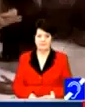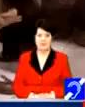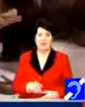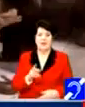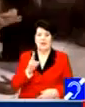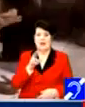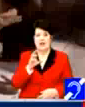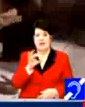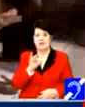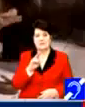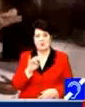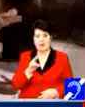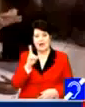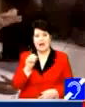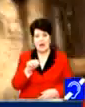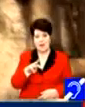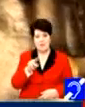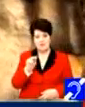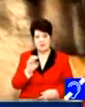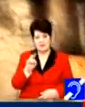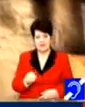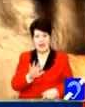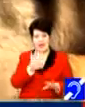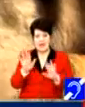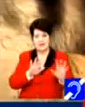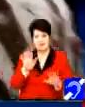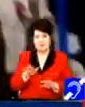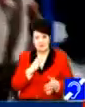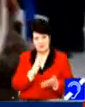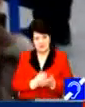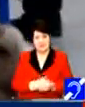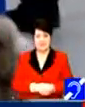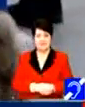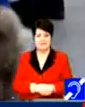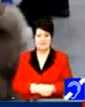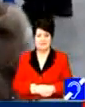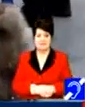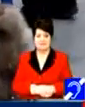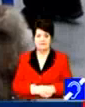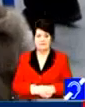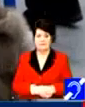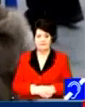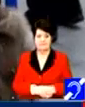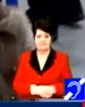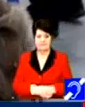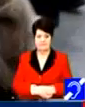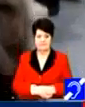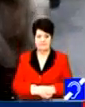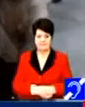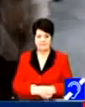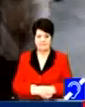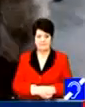peninsula Kamchatka se organizează frecvent expoziții cu tematică cinegetică. Aici este șapca, malahai, kuhlyanka